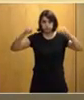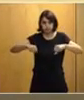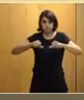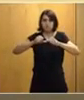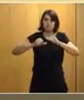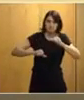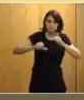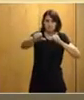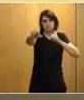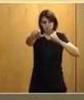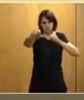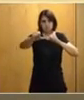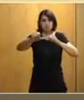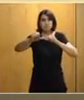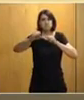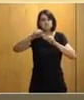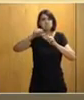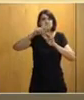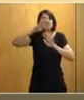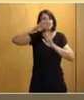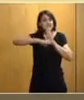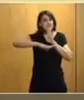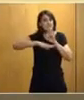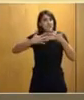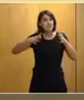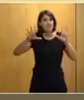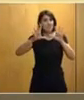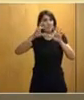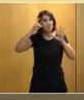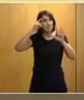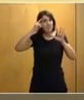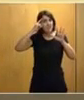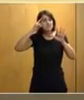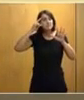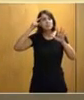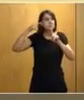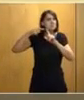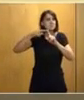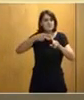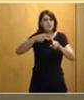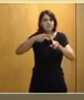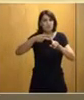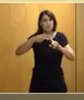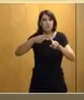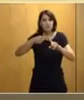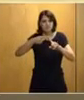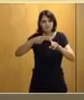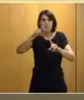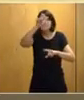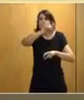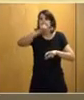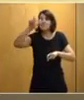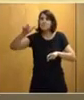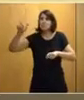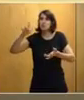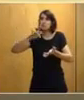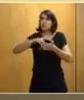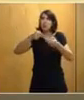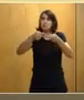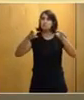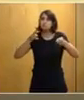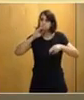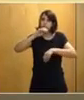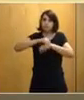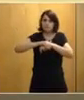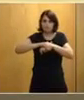i que és una mesura fonamentalment encaminada a millorar l'adherència a les quarantenes. En això, com a